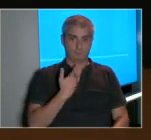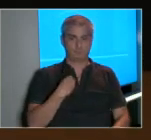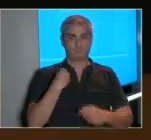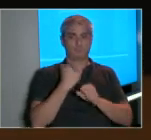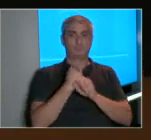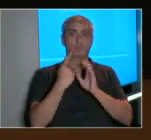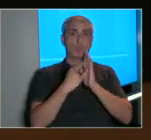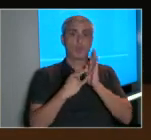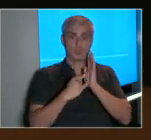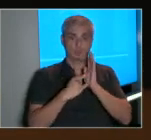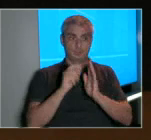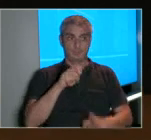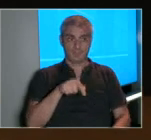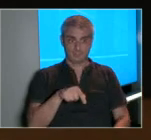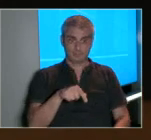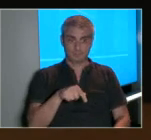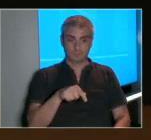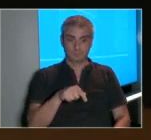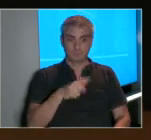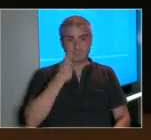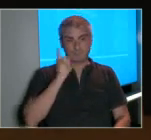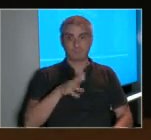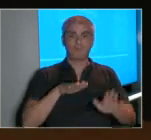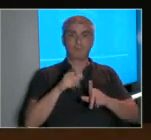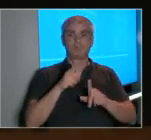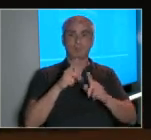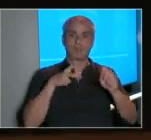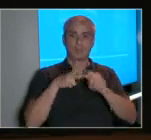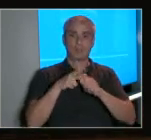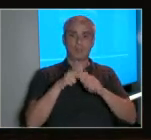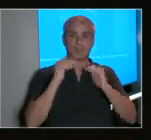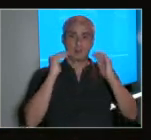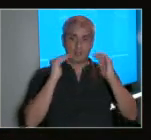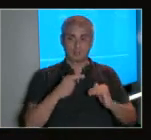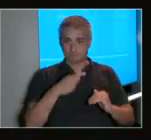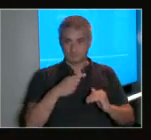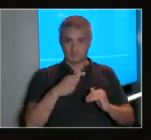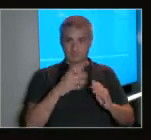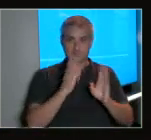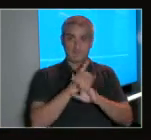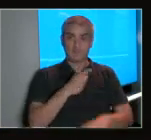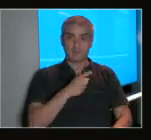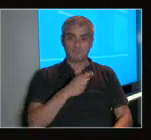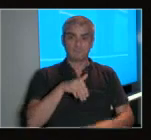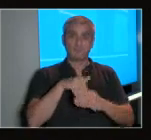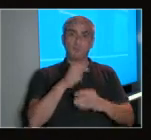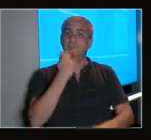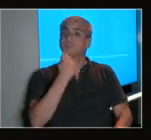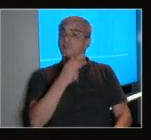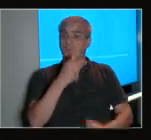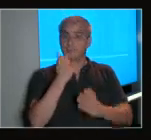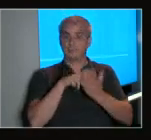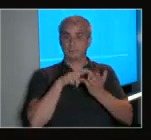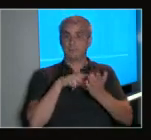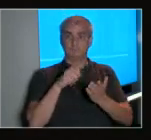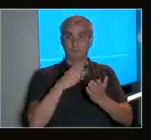העברנו חוק בכנסת שמחייב את הממשלה לקזז את הסכום שמשולם למחבלים מתוך הכספים, כספי